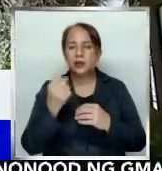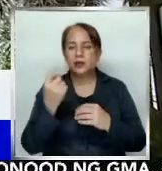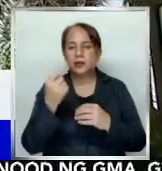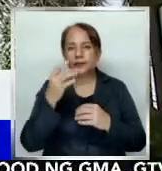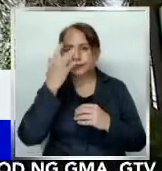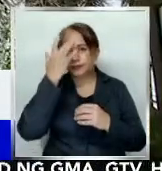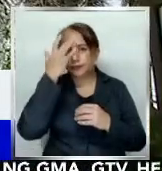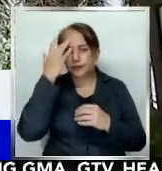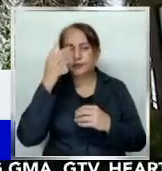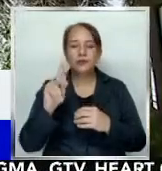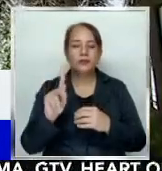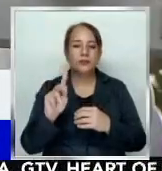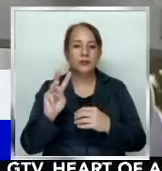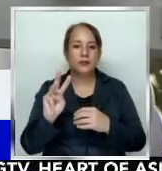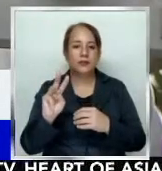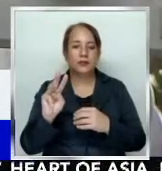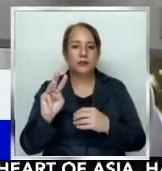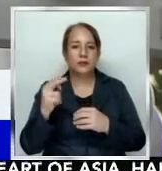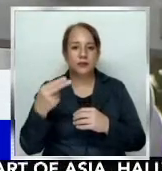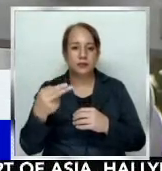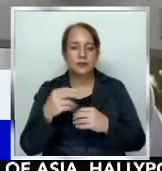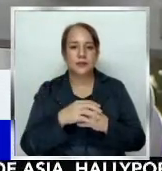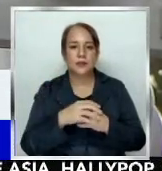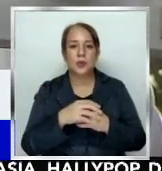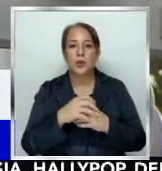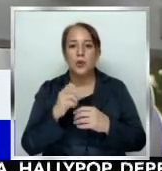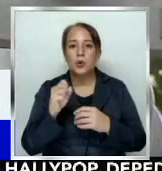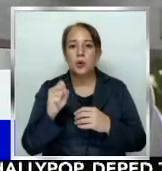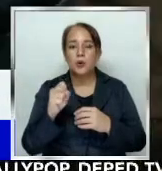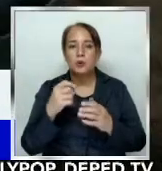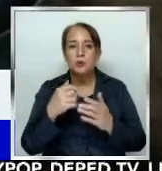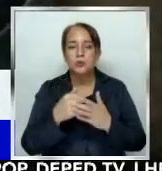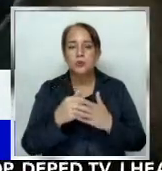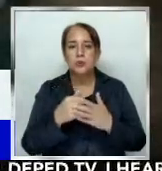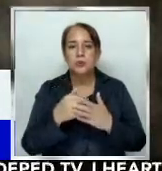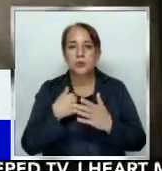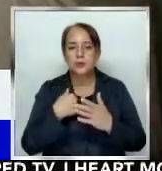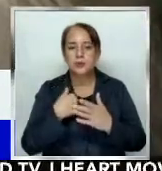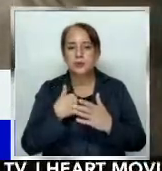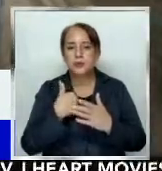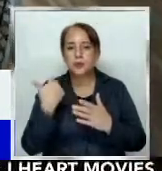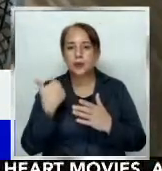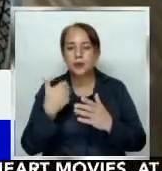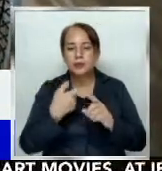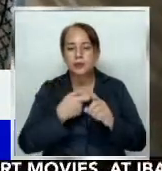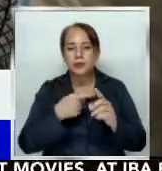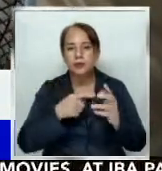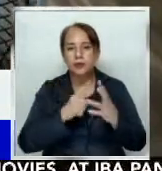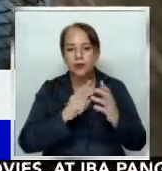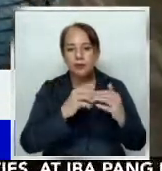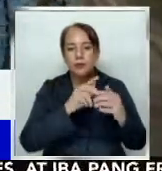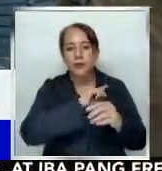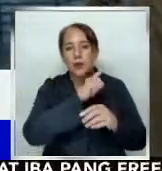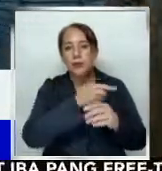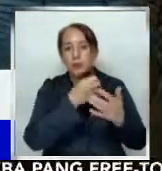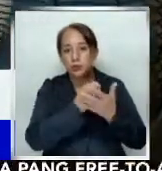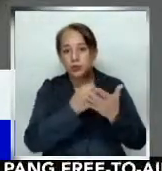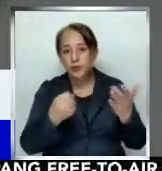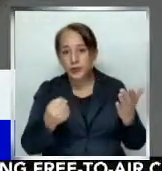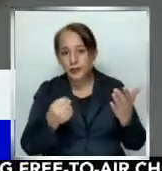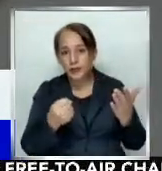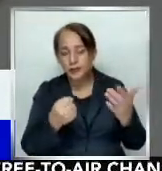hour on the back of lower cost mula po dun sa aming mga power supply agreements